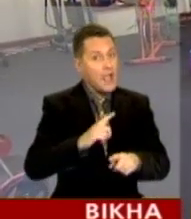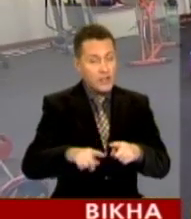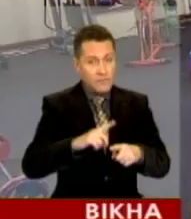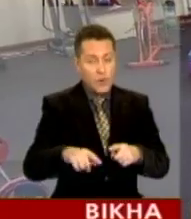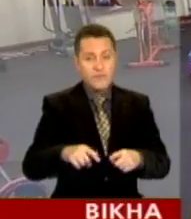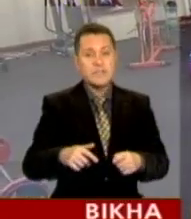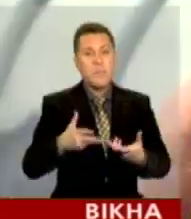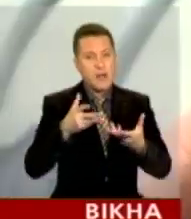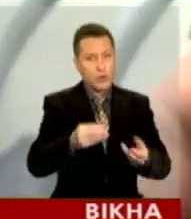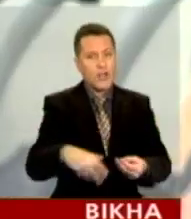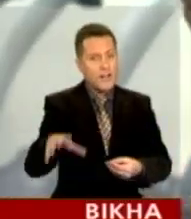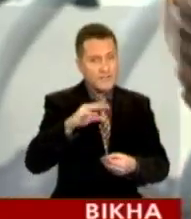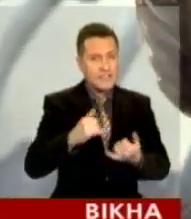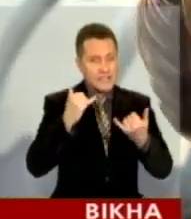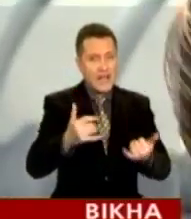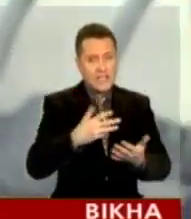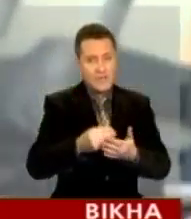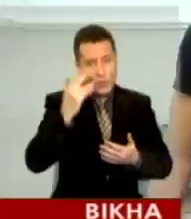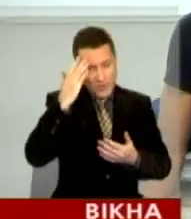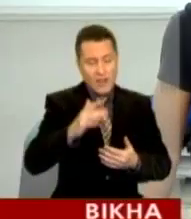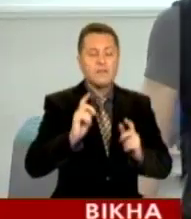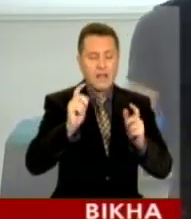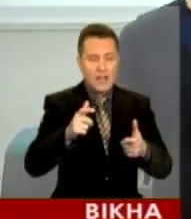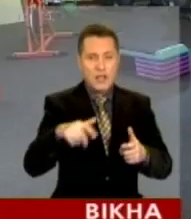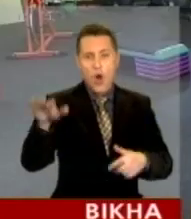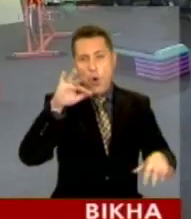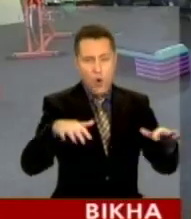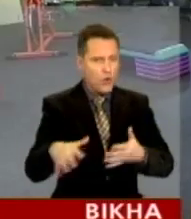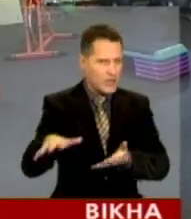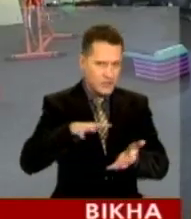переконала всіх заради своєї мрії ладна гори зрушити.